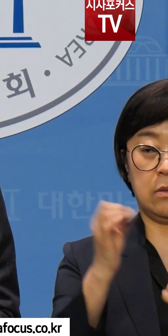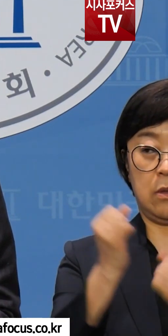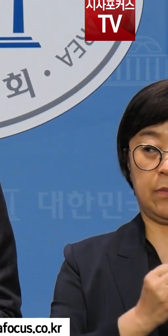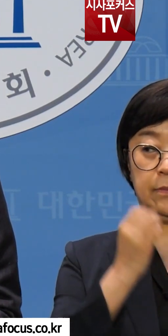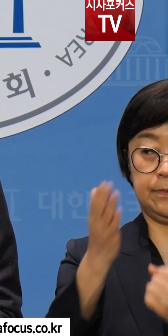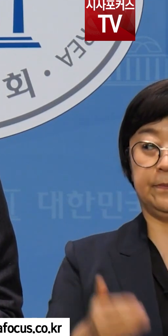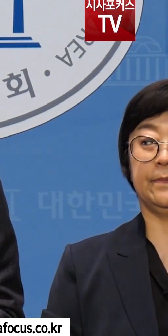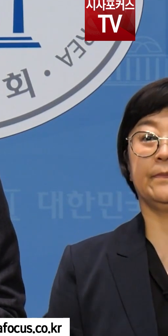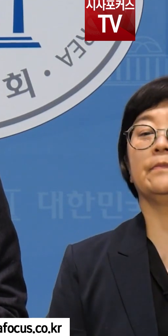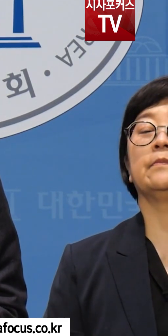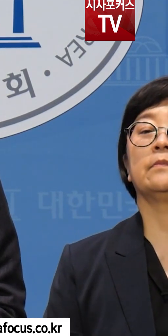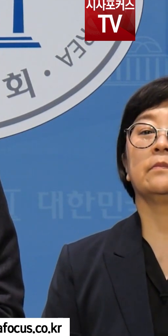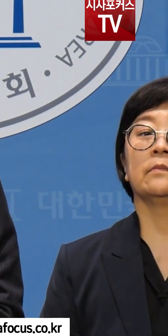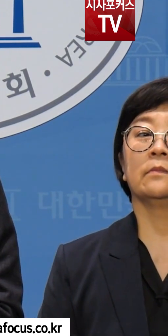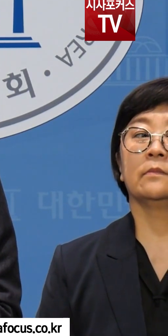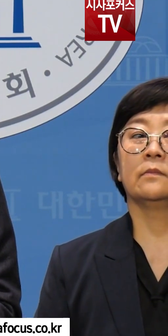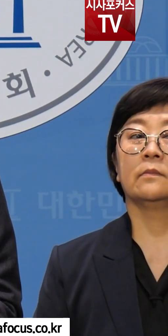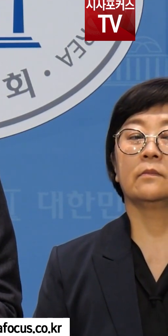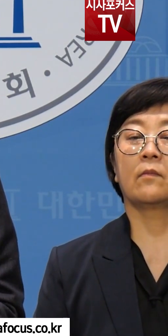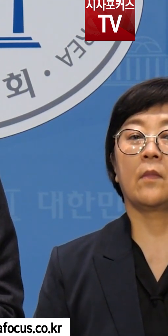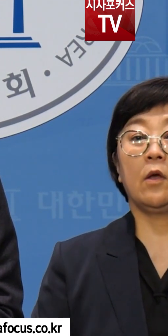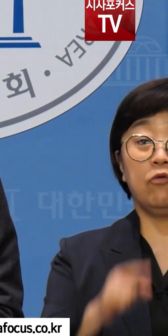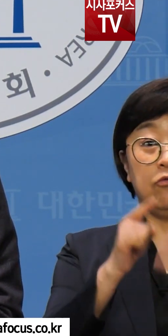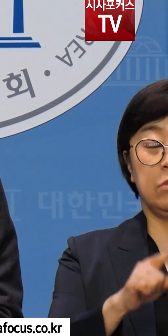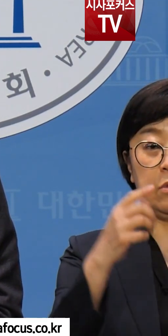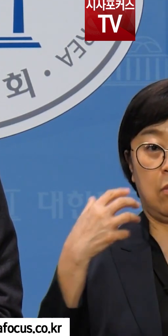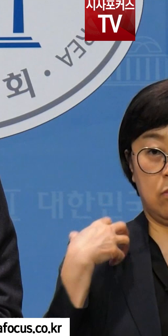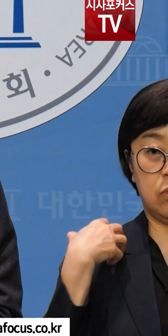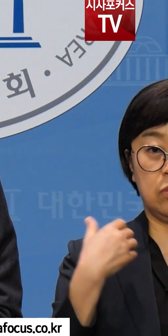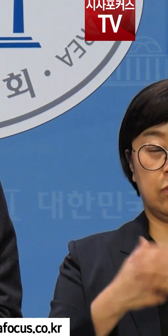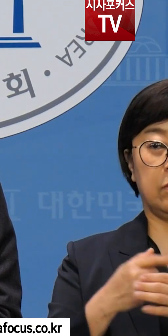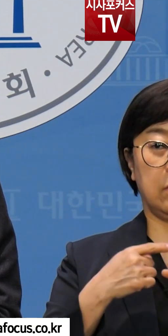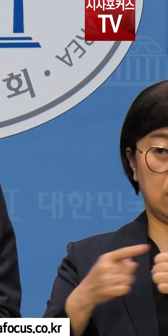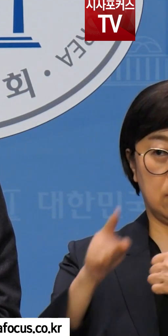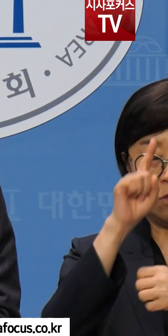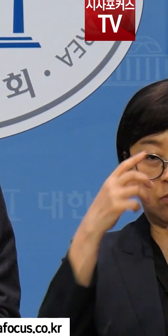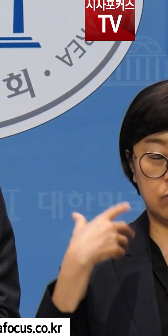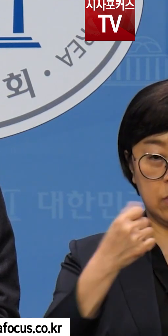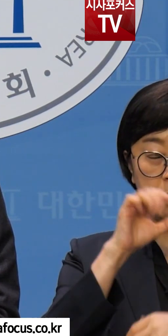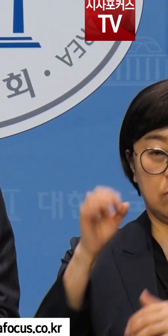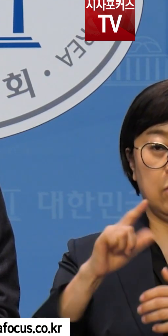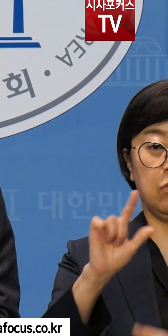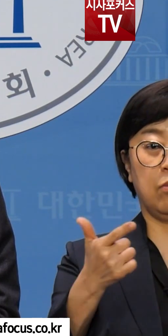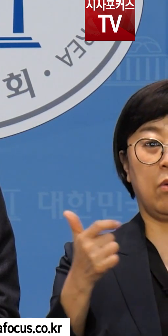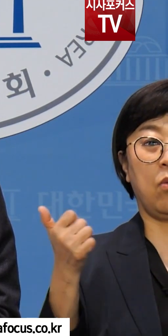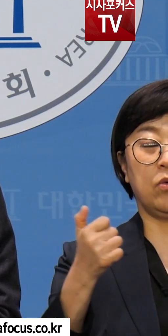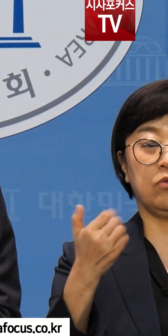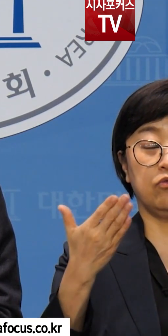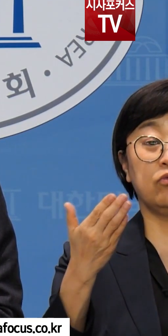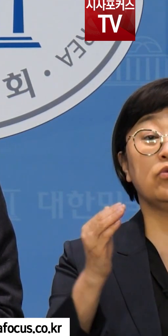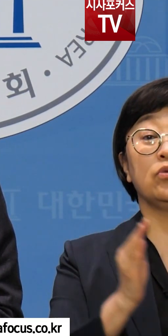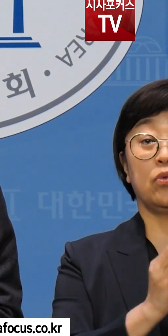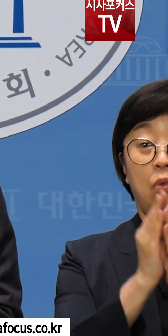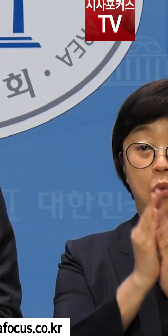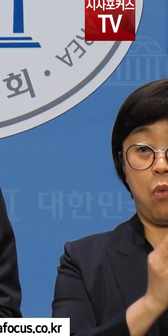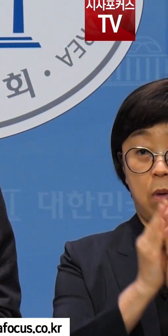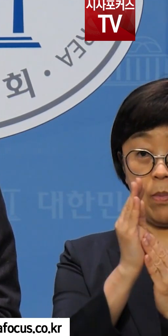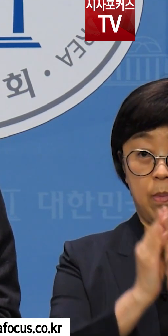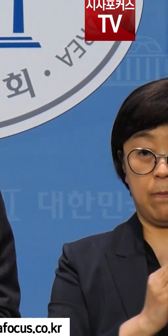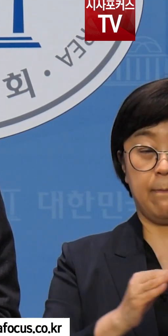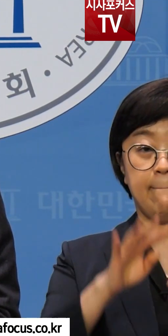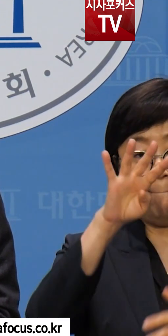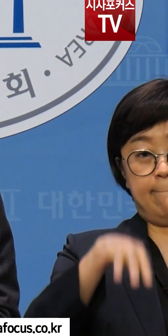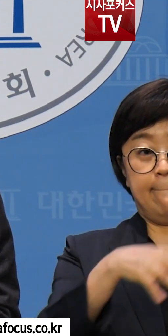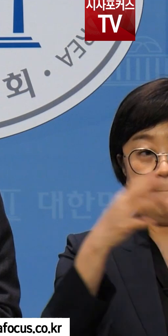말씀을 좀 드리도록 하겠습니다. 윤석열 정부 아시다시피 내년 정부 예산으로 659조 원 정도를